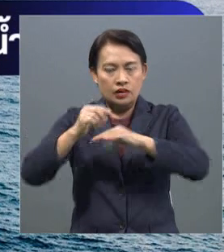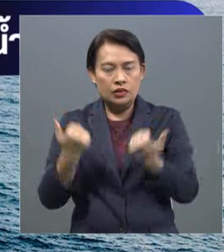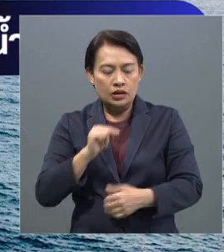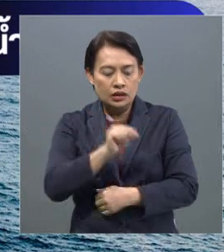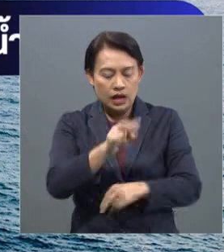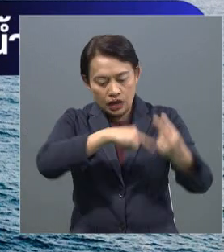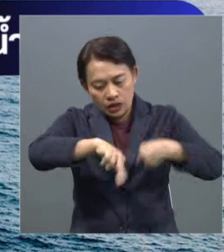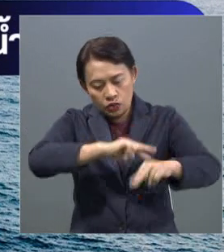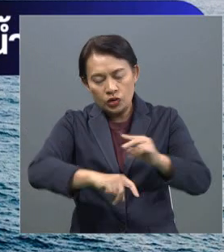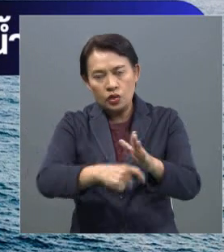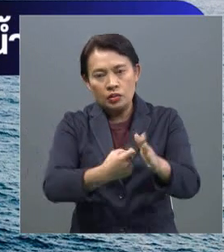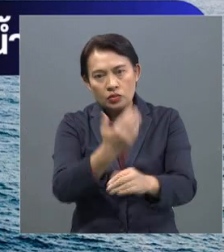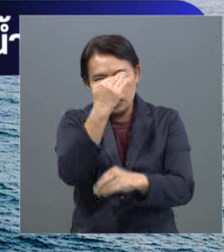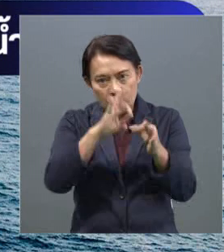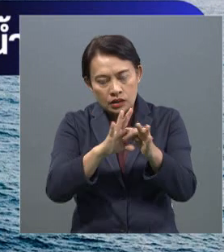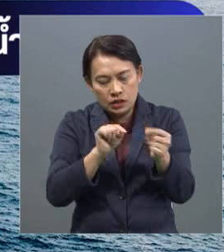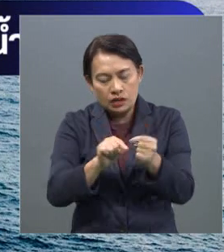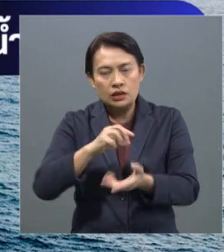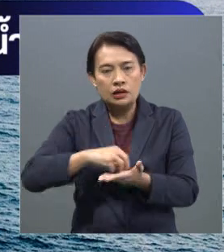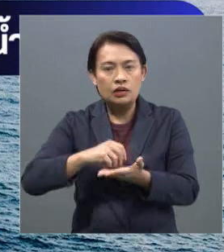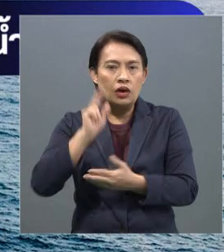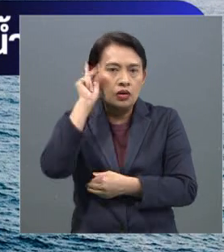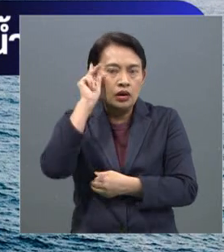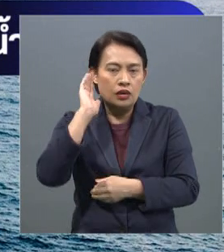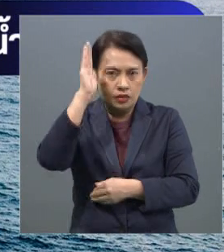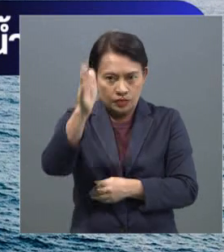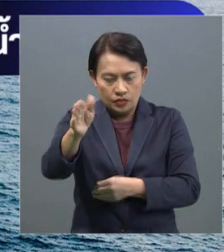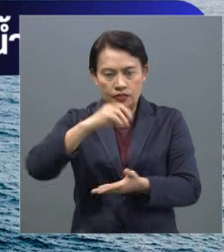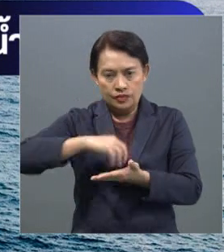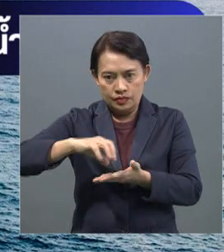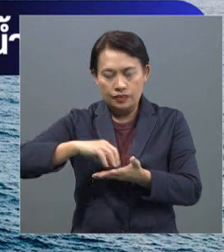สอบหาสาเหตุแล้วก็จะเตรียมแถลงข่าวอีกครั้งต่อไป